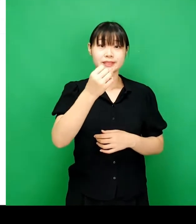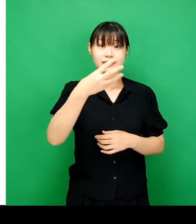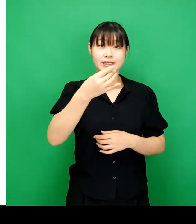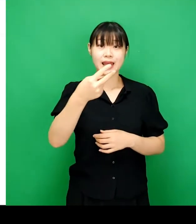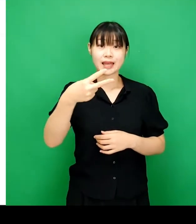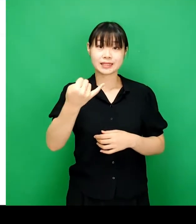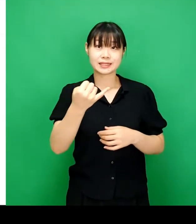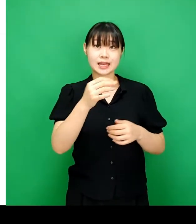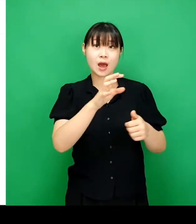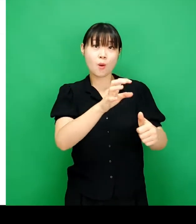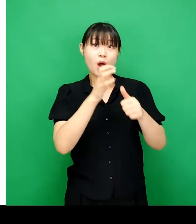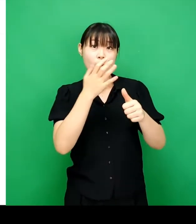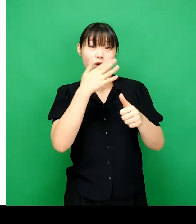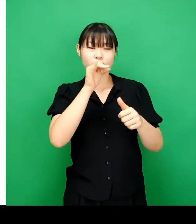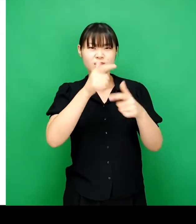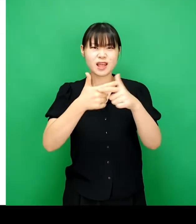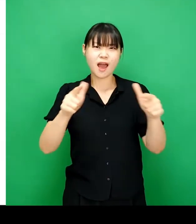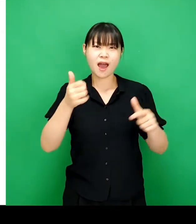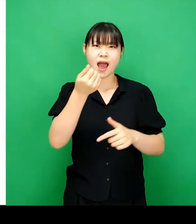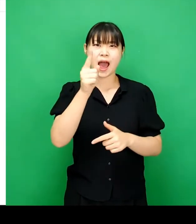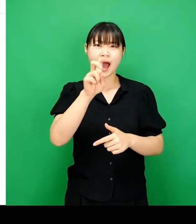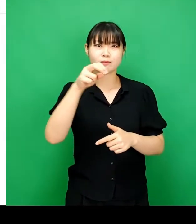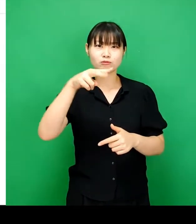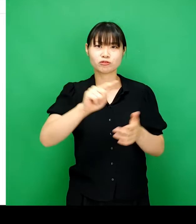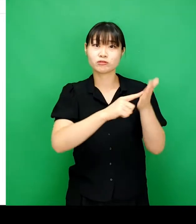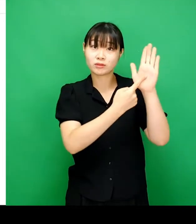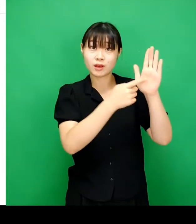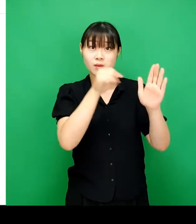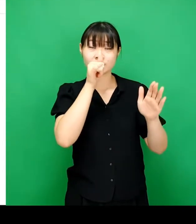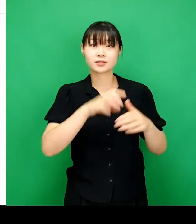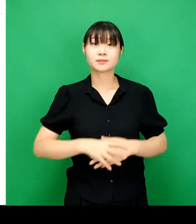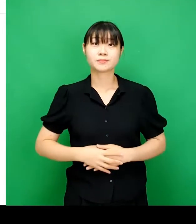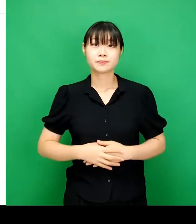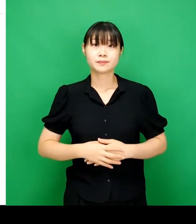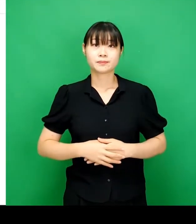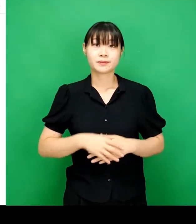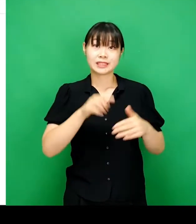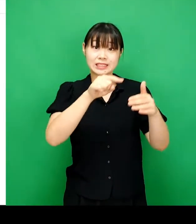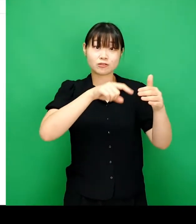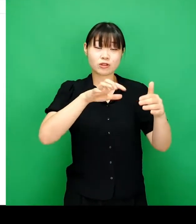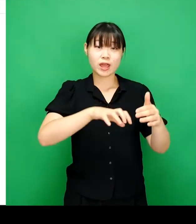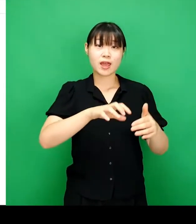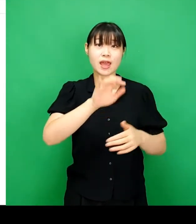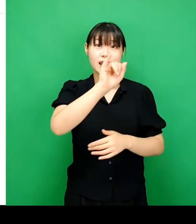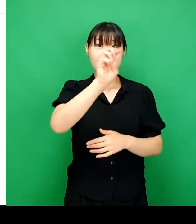구글 스프레드시트에서 사용할 수 있는 다양한 함수들이 검색됐습니다.